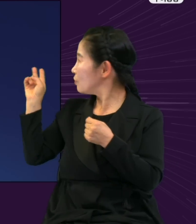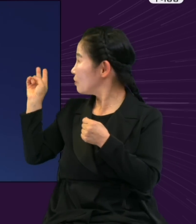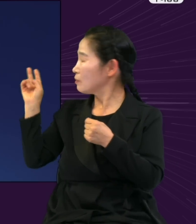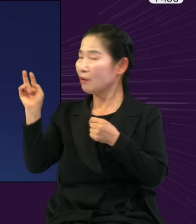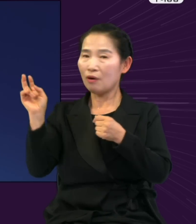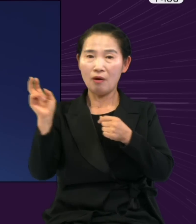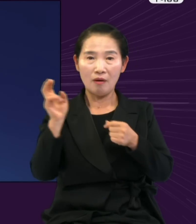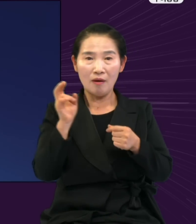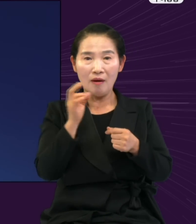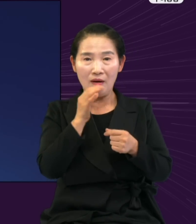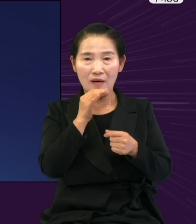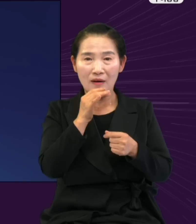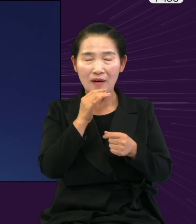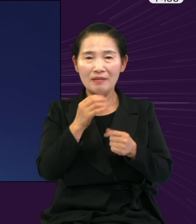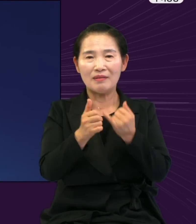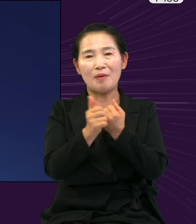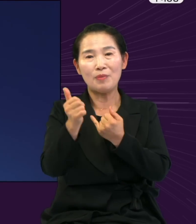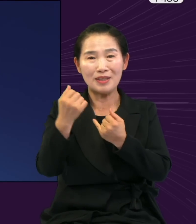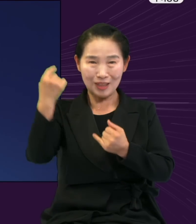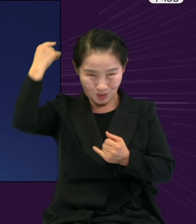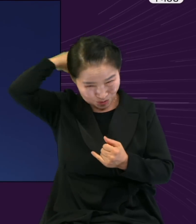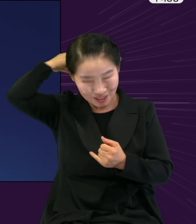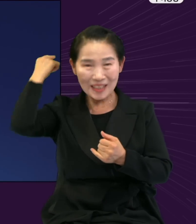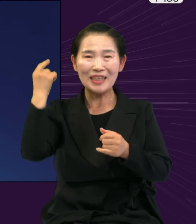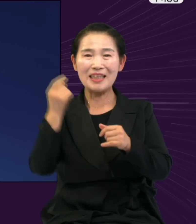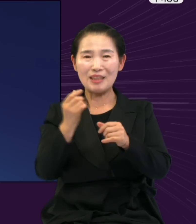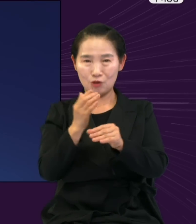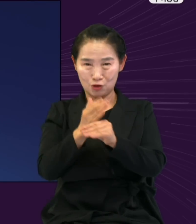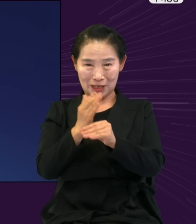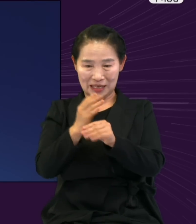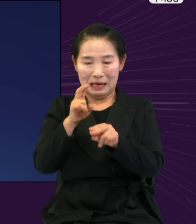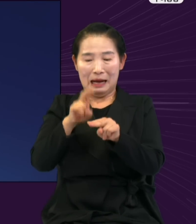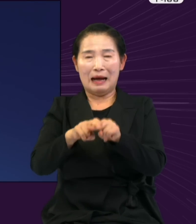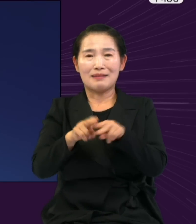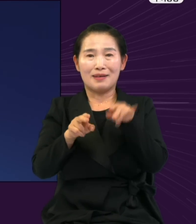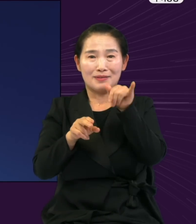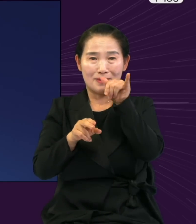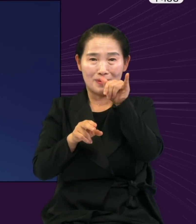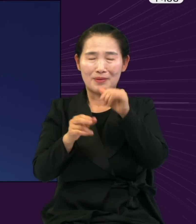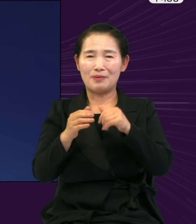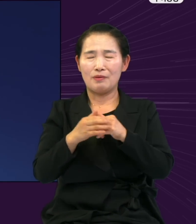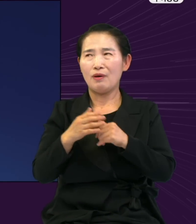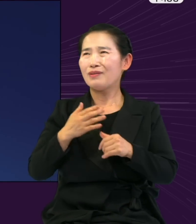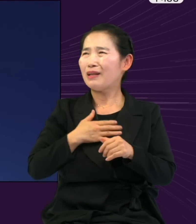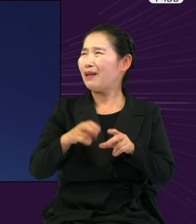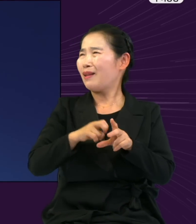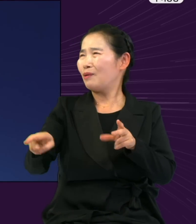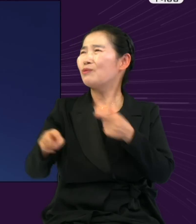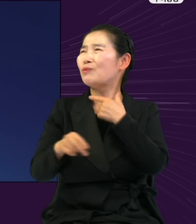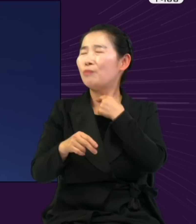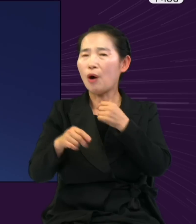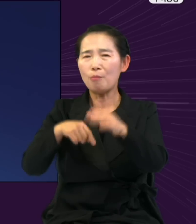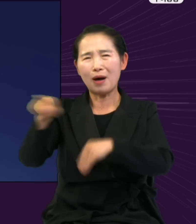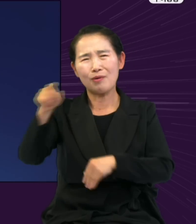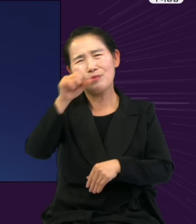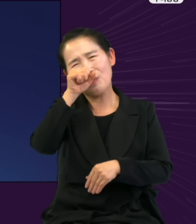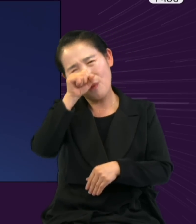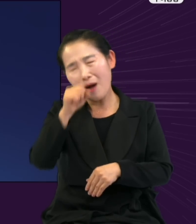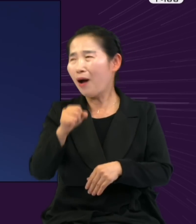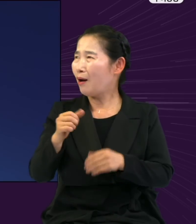신랑이 앉아 있더라고요. 제가 그랬죠. 나 이제 그만 좀 내리고 싶다. 여기서 밖이 너무 좋은데 나도 좀 가면 안 돼?